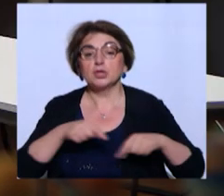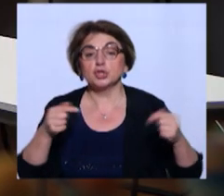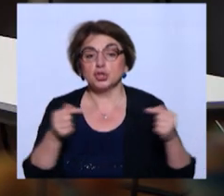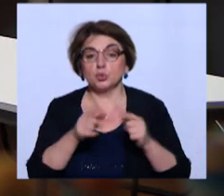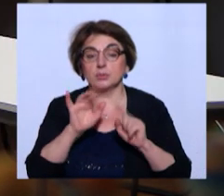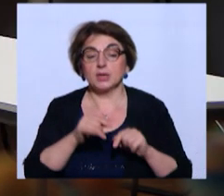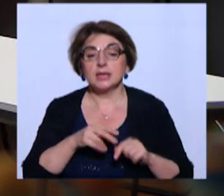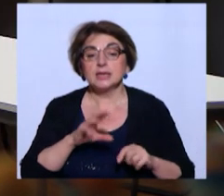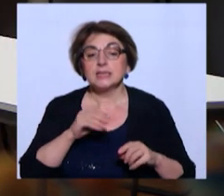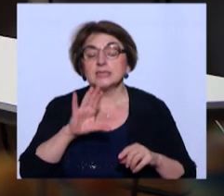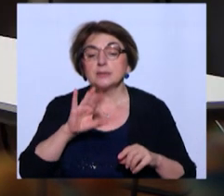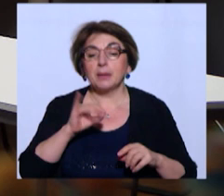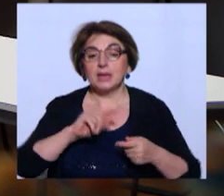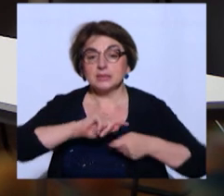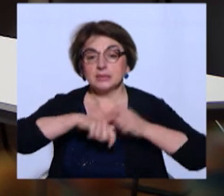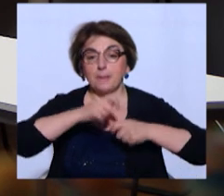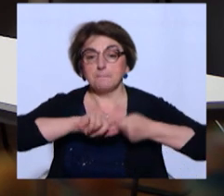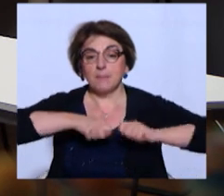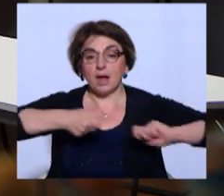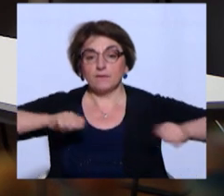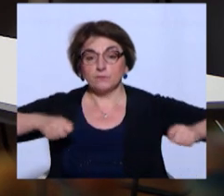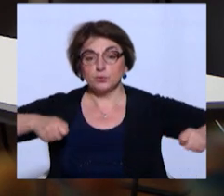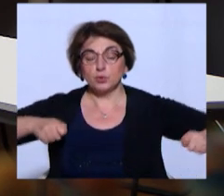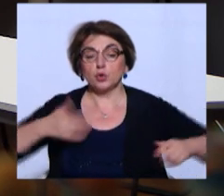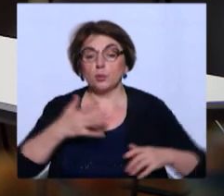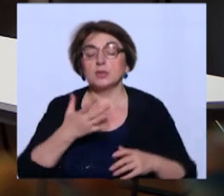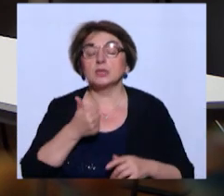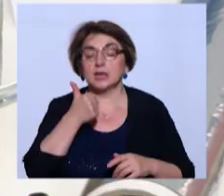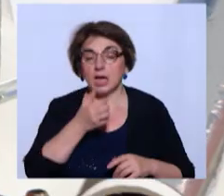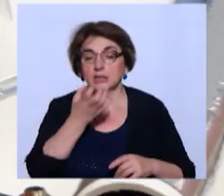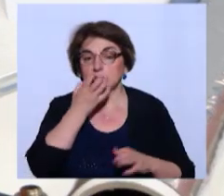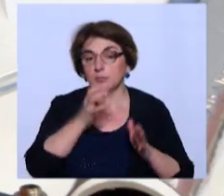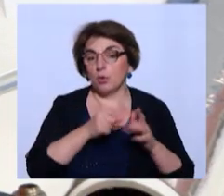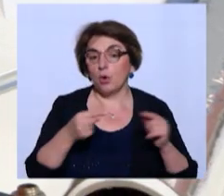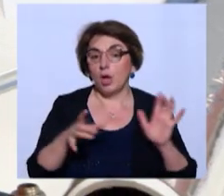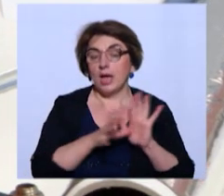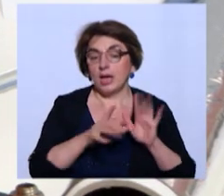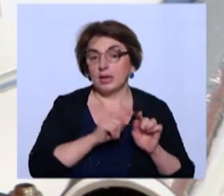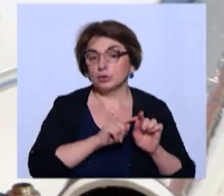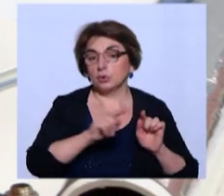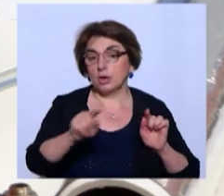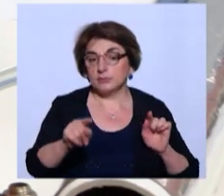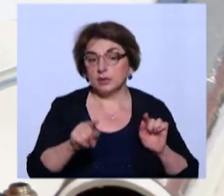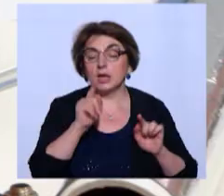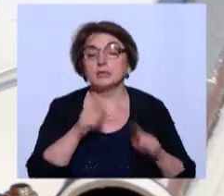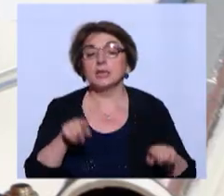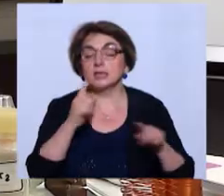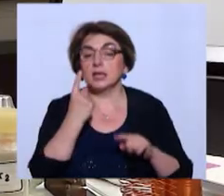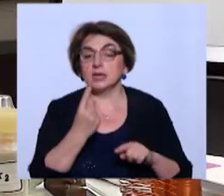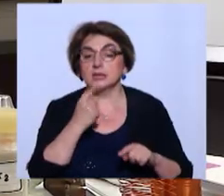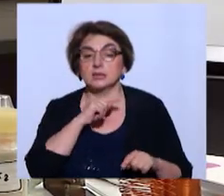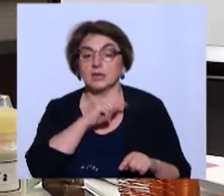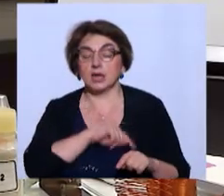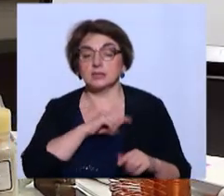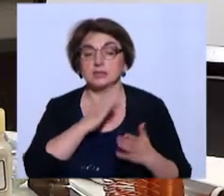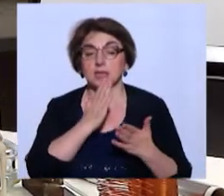სპილენძის მავთული, რომელიც ასევე ძალიან კარგი თბოდა ელექტროგამტარია და თბოდა ელექტროგამტარობა ესეც ასევე